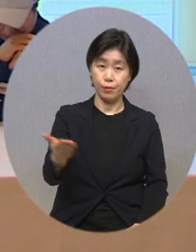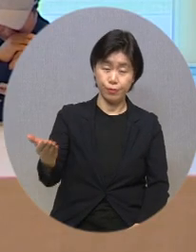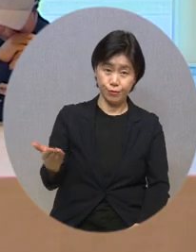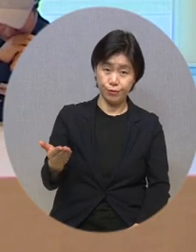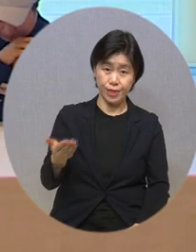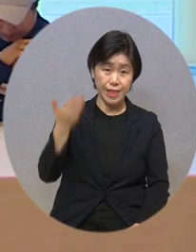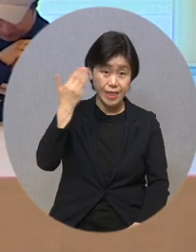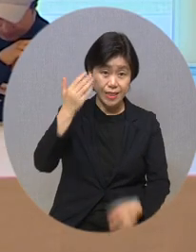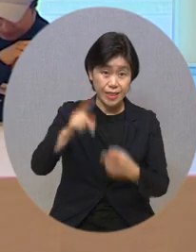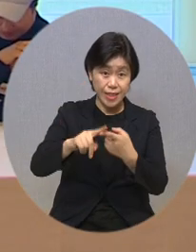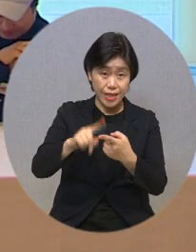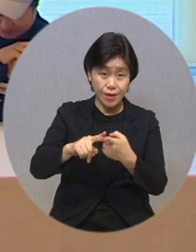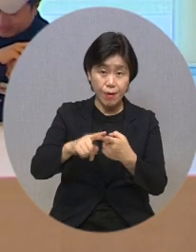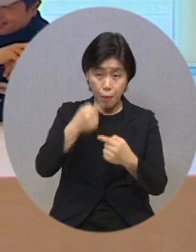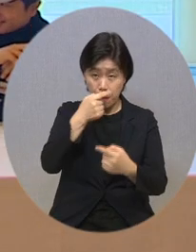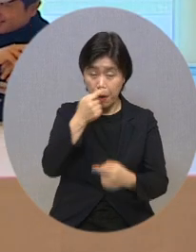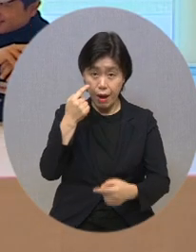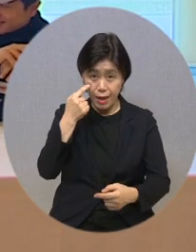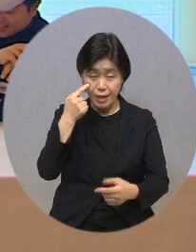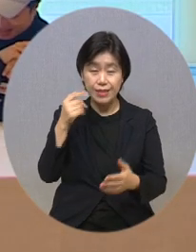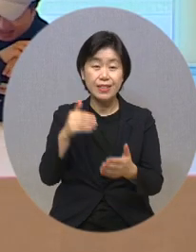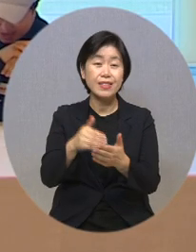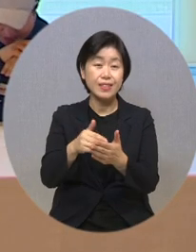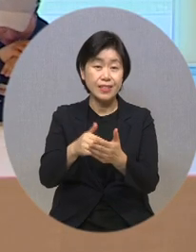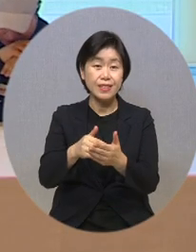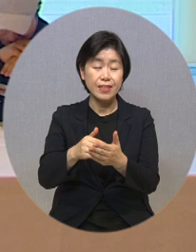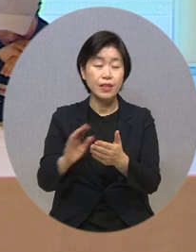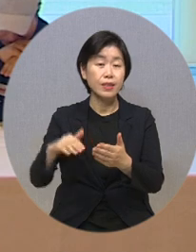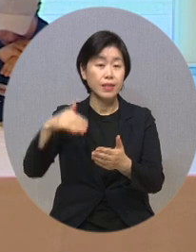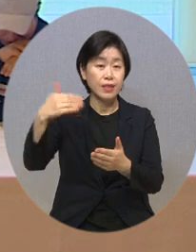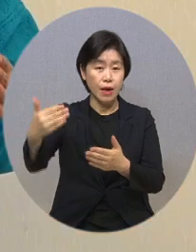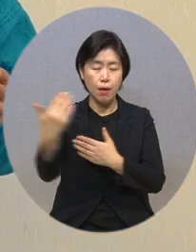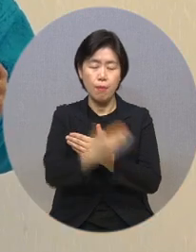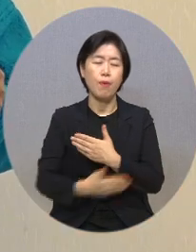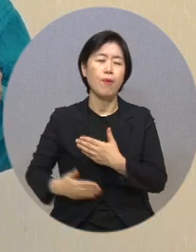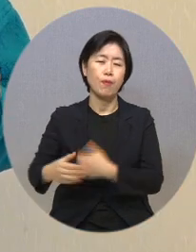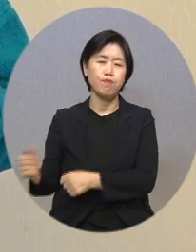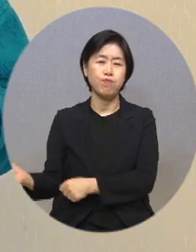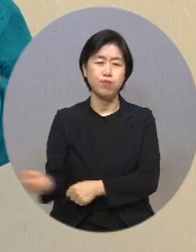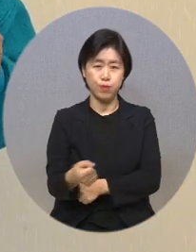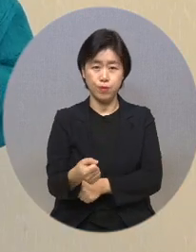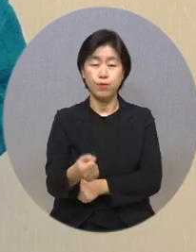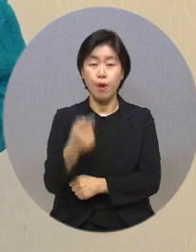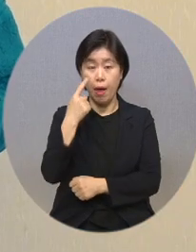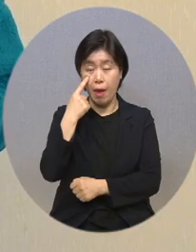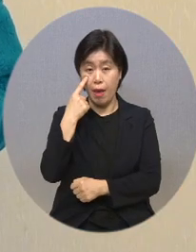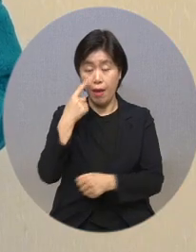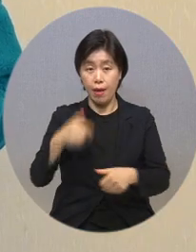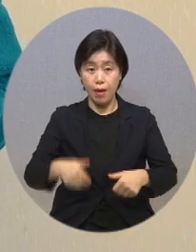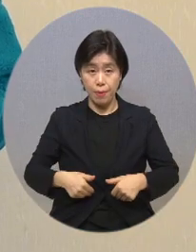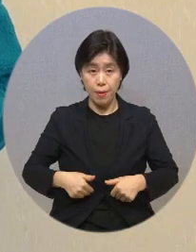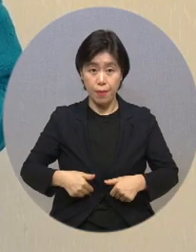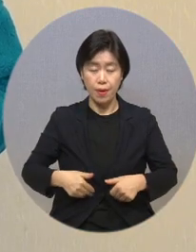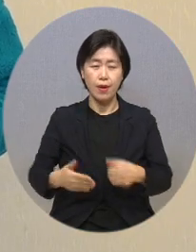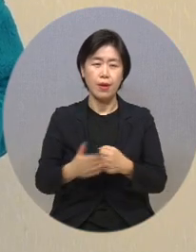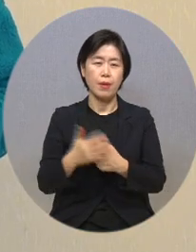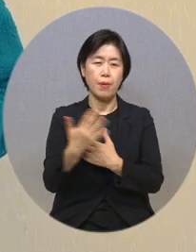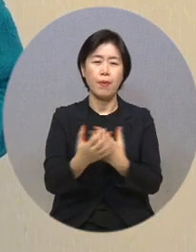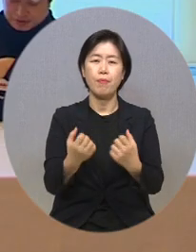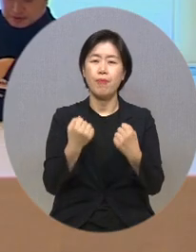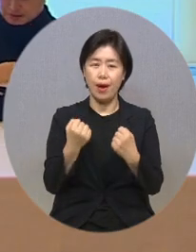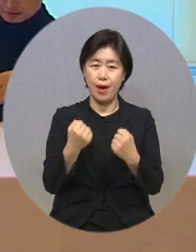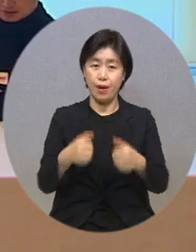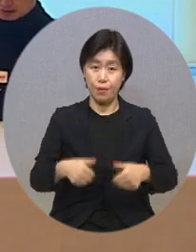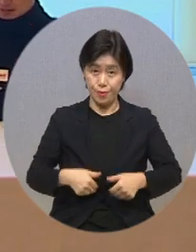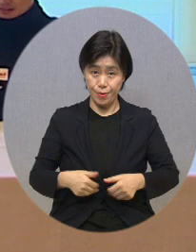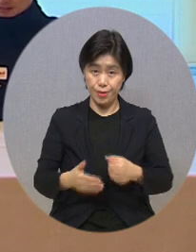했습니다. 그렇기 때문에 다음은 몸으로 움직이는 이제 골프를 쳐야 되기 때문에 체력이 중요하지 않습니까? 밥 먹고 합시다.